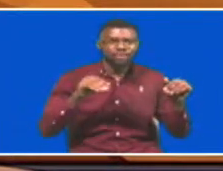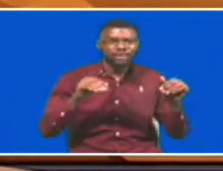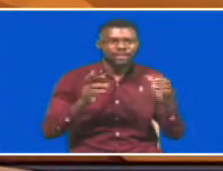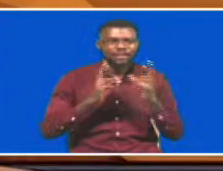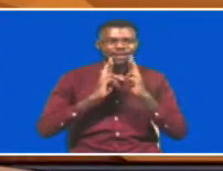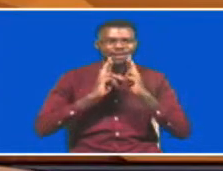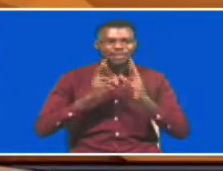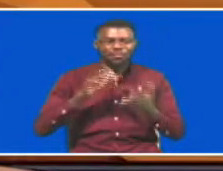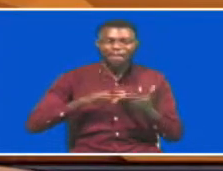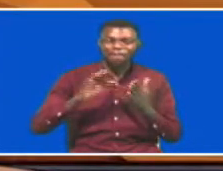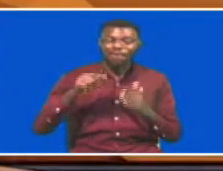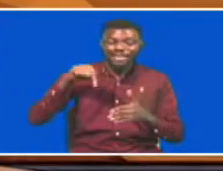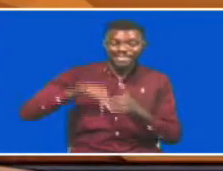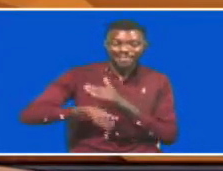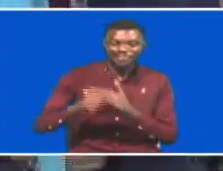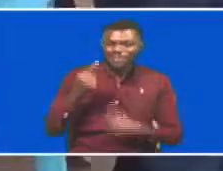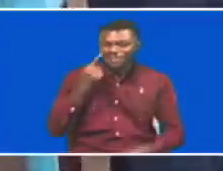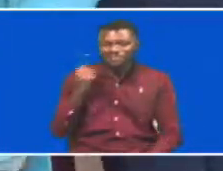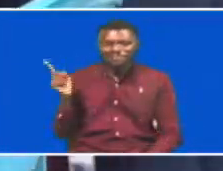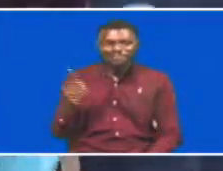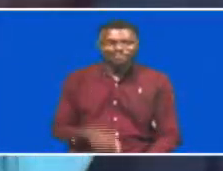na taarifa hiyo kwa kina.